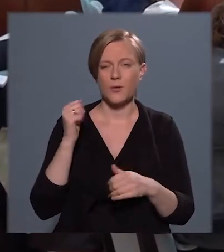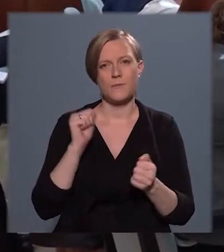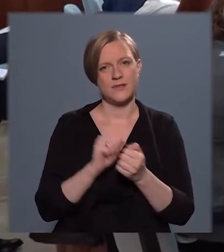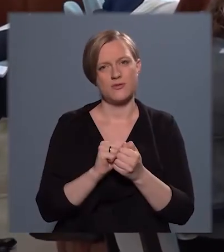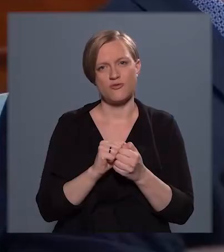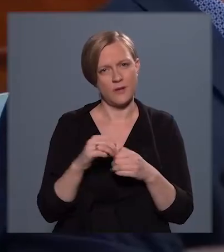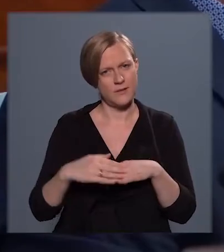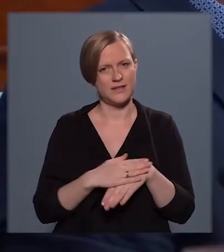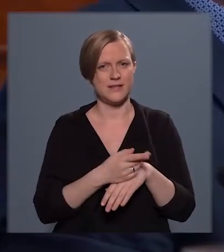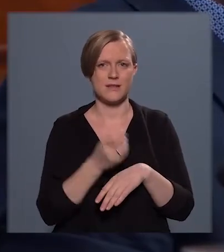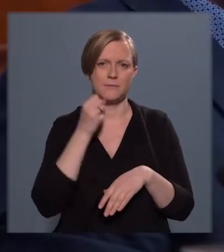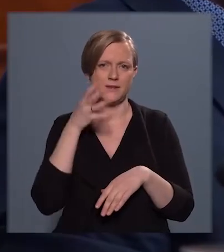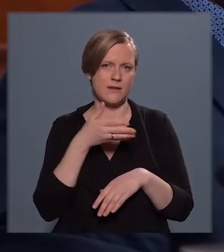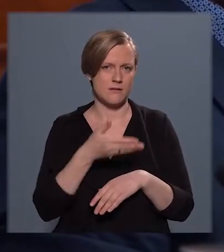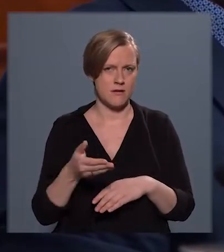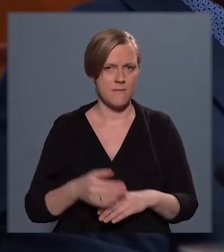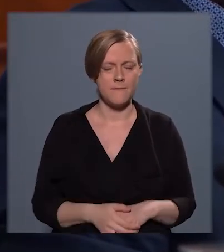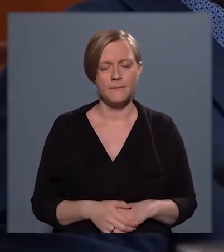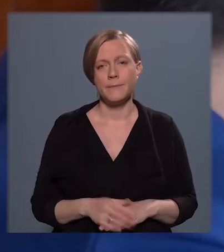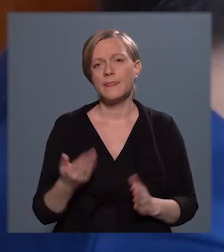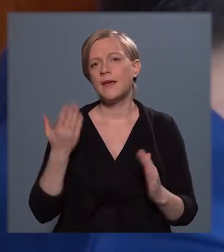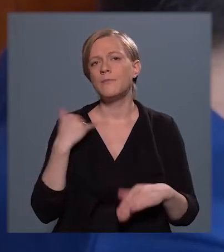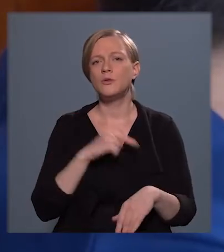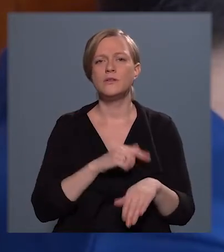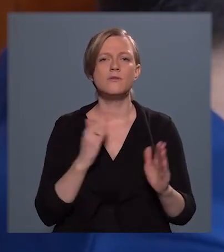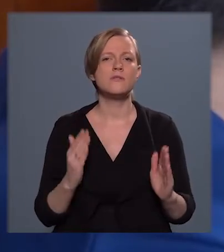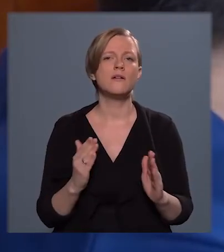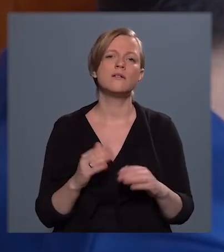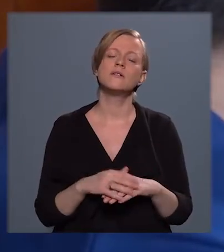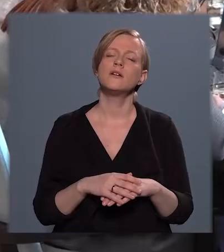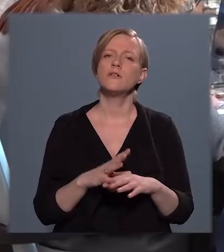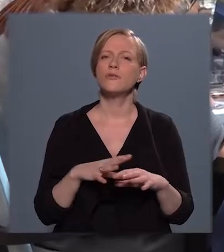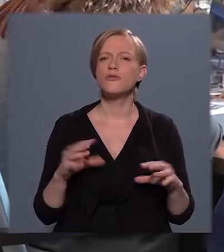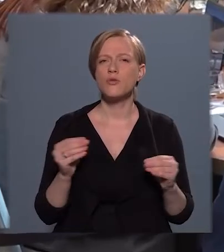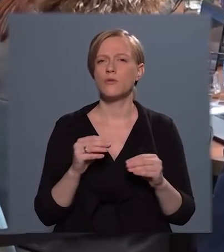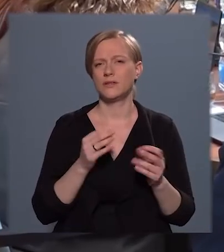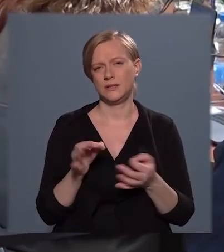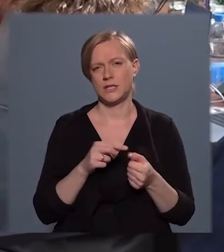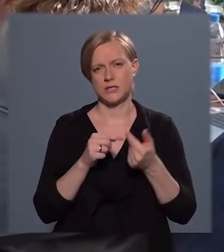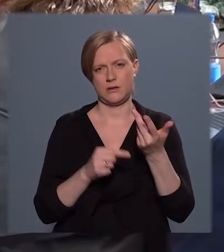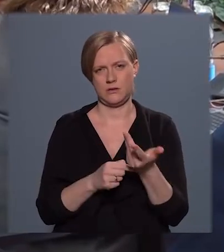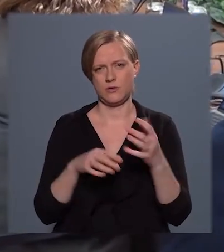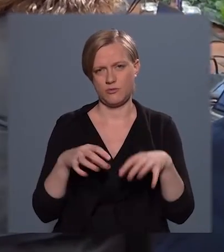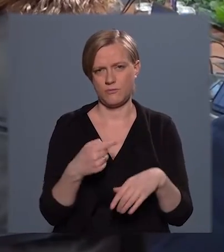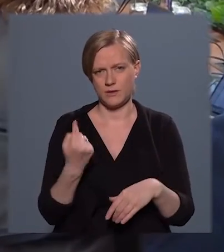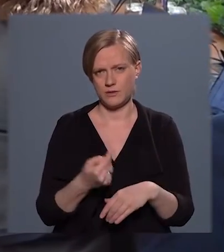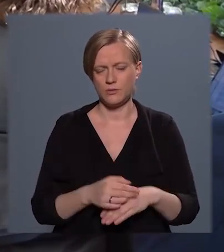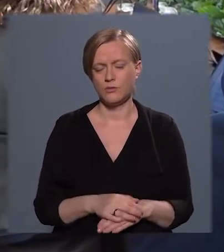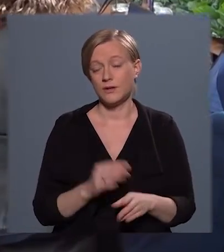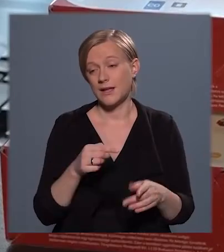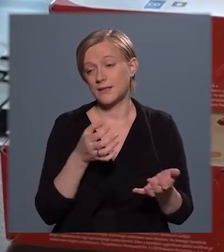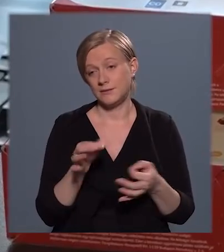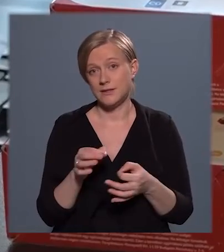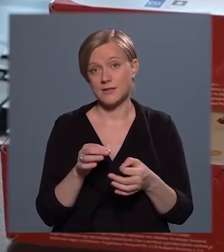a mindennapjaikat. Ezért az elmúlt időszakban számos intézkedést tettünk, és most ezen intézkedések